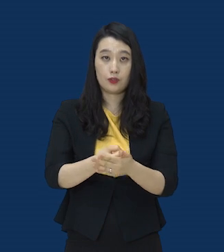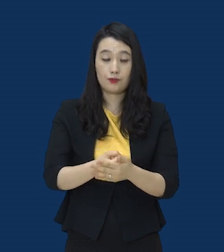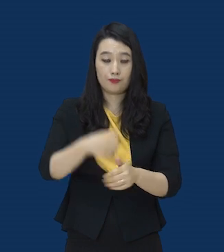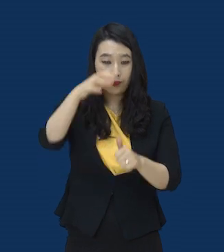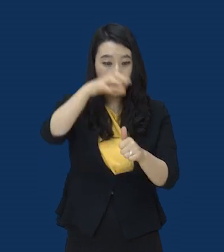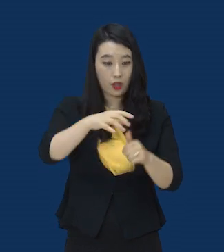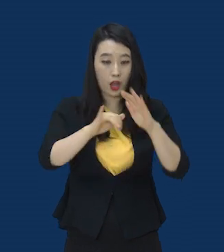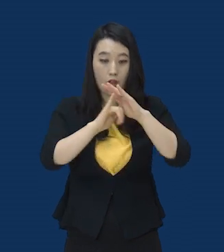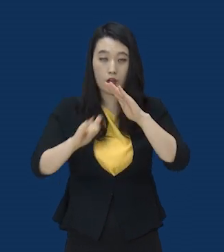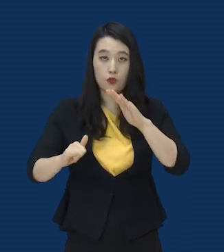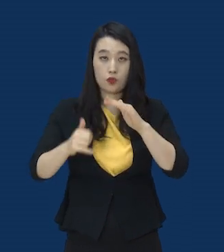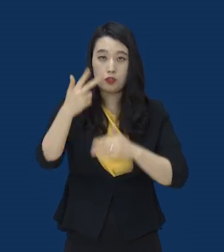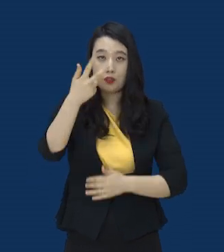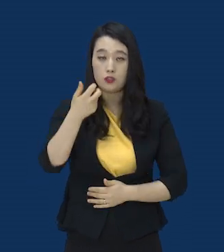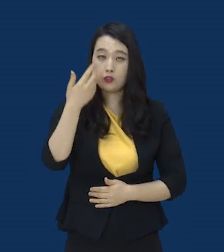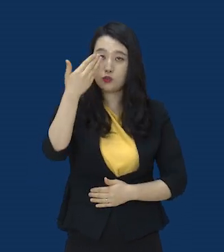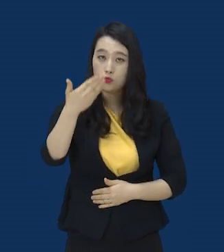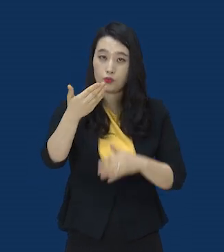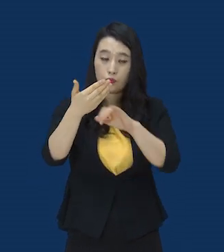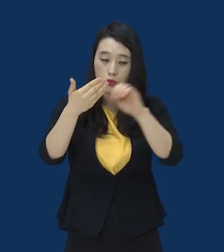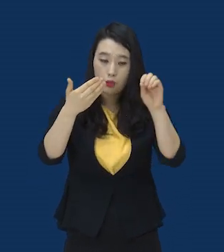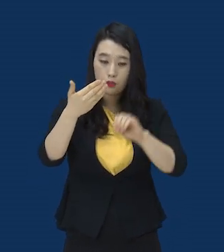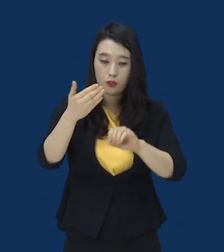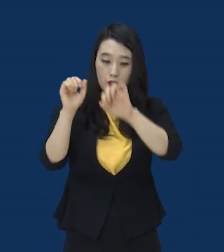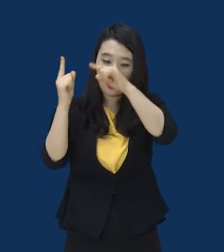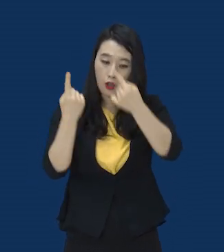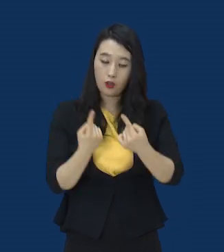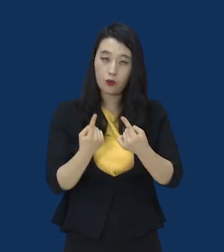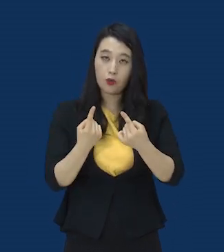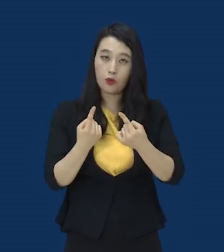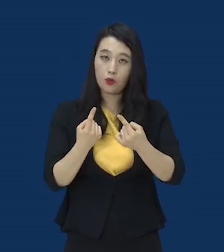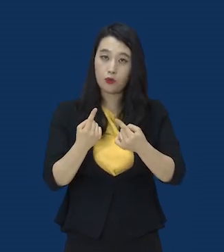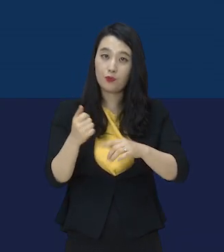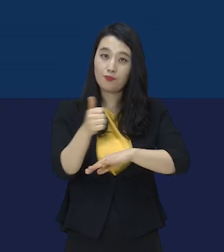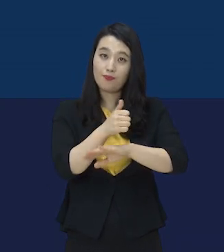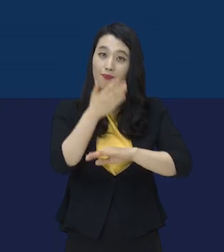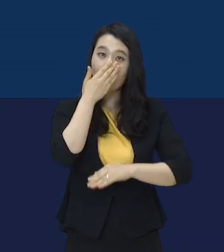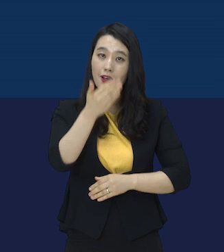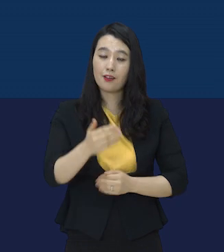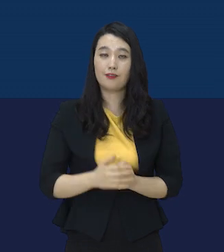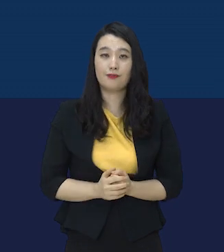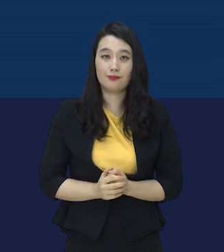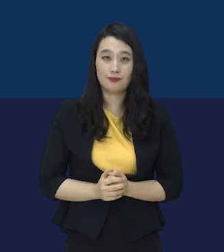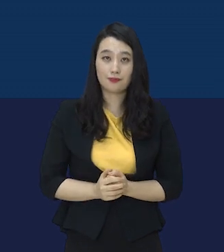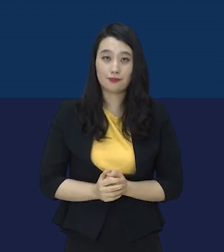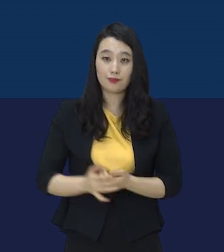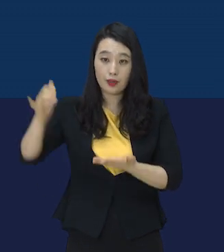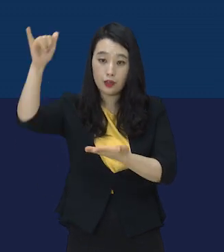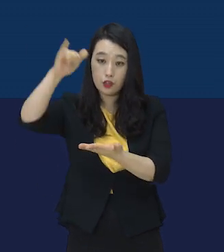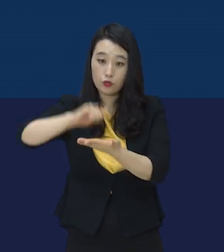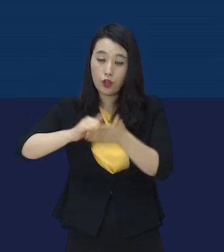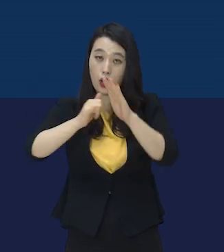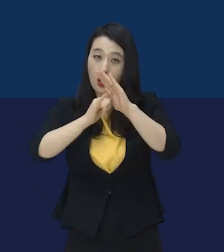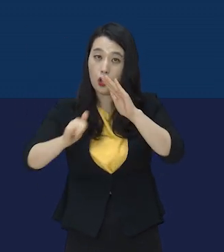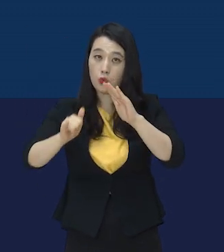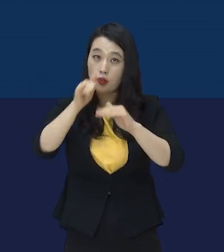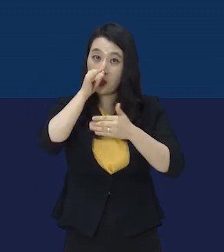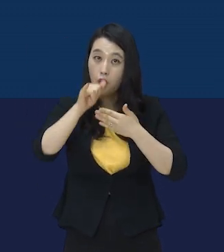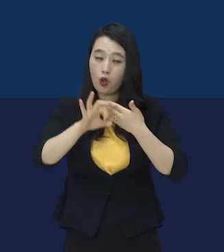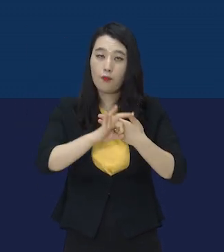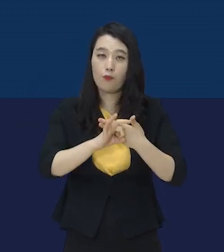79%까지 할인된 금액에 이용할 수 있도록 하고 있으니 해외에서 입국한 가족이 있으신